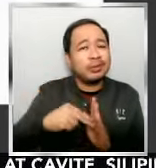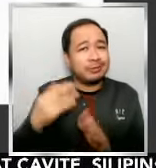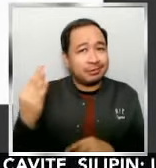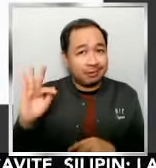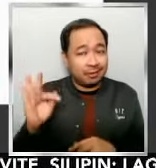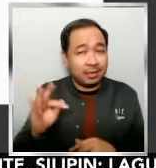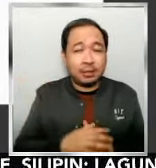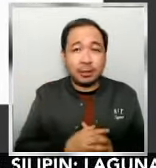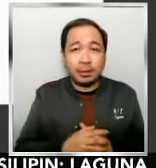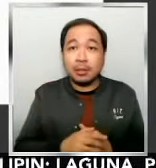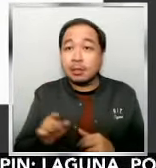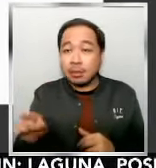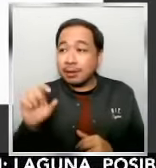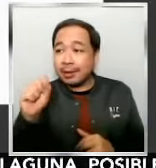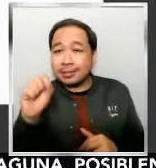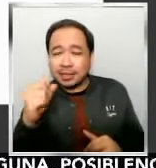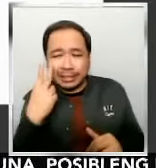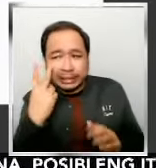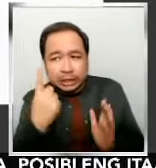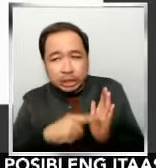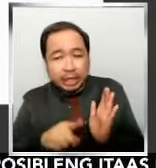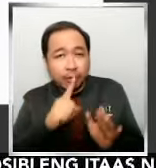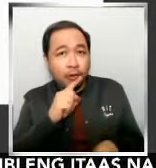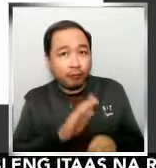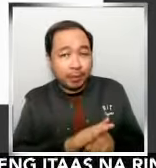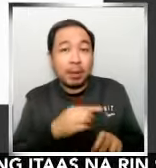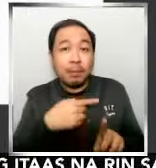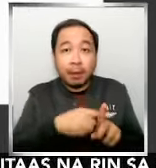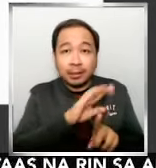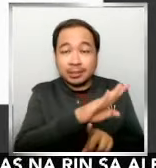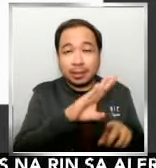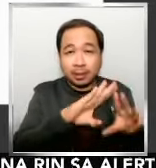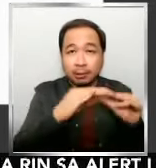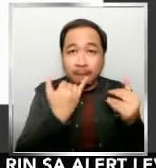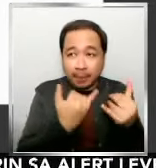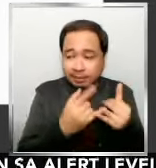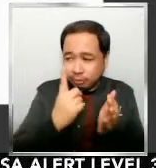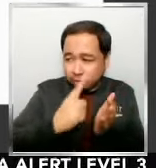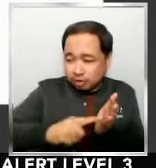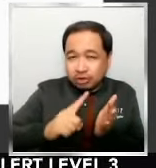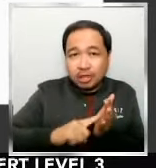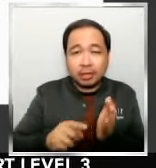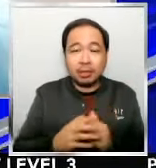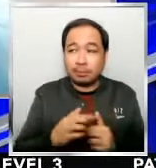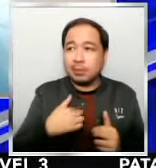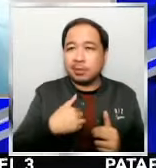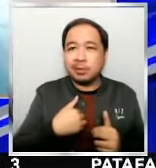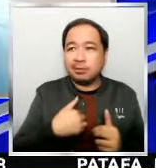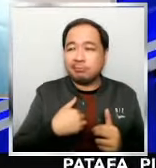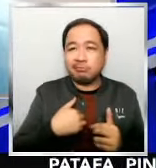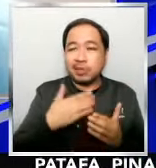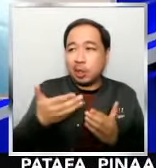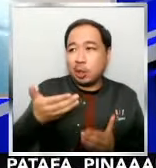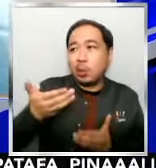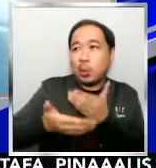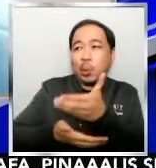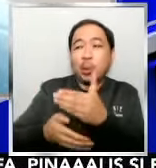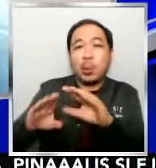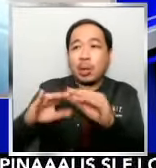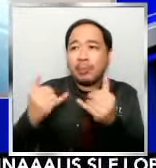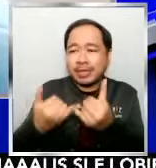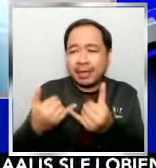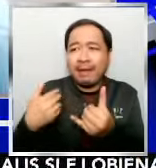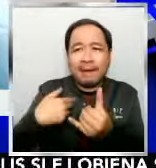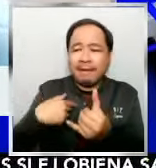ito ng SSS maging ng employer ni Eldrian. Pumunta ako mismo sa opisina namin tapos may dumating daw na check sa akin, hindi ko